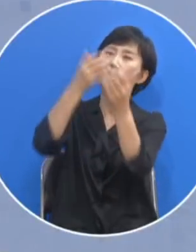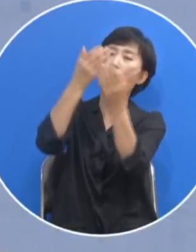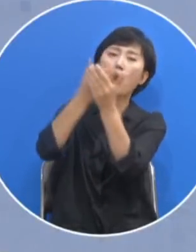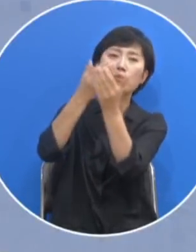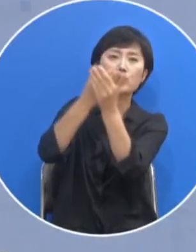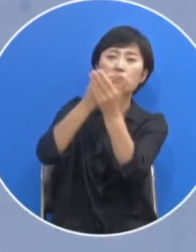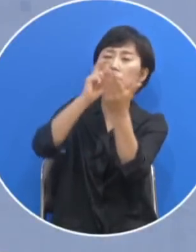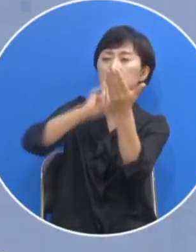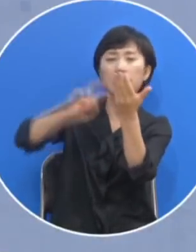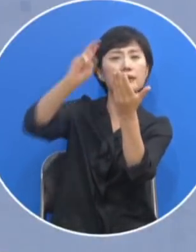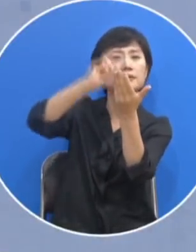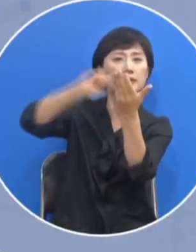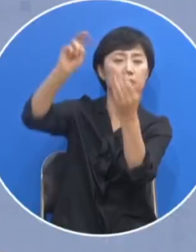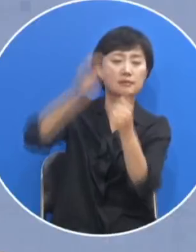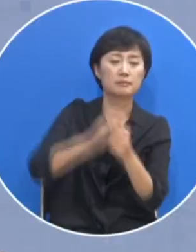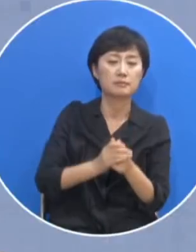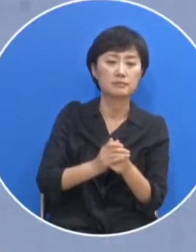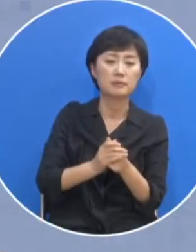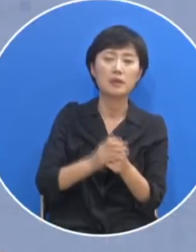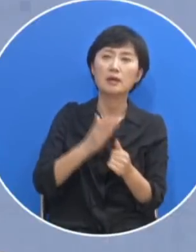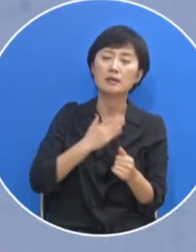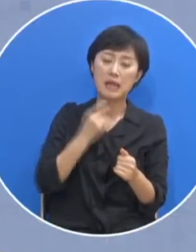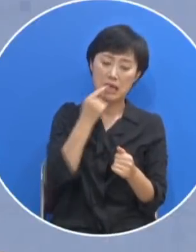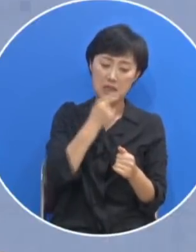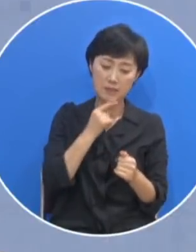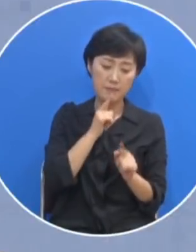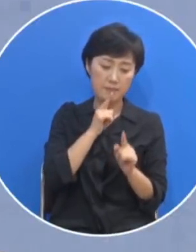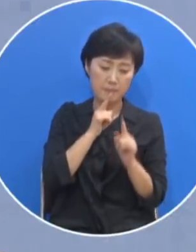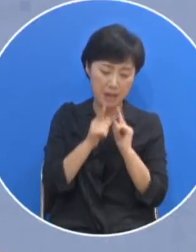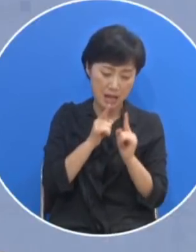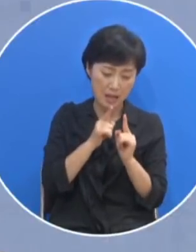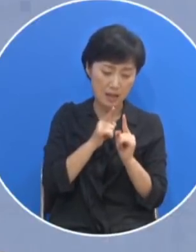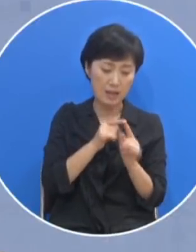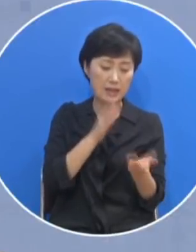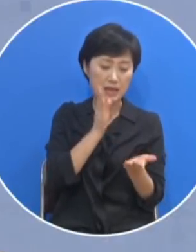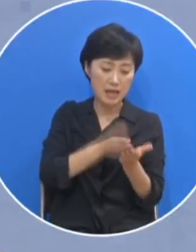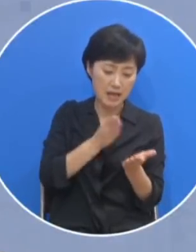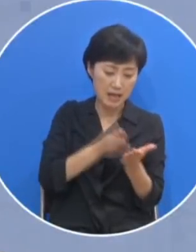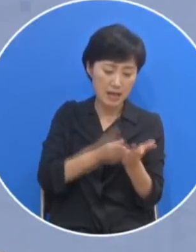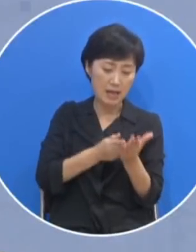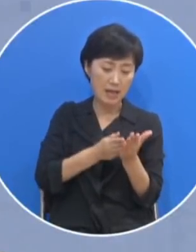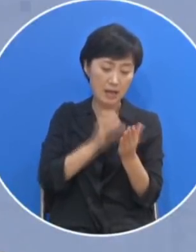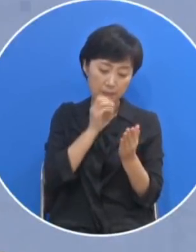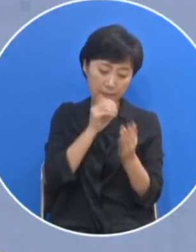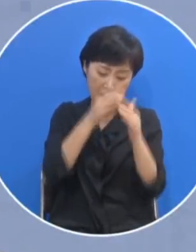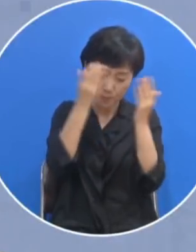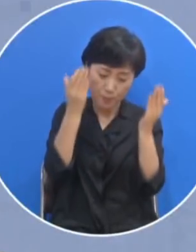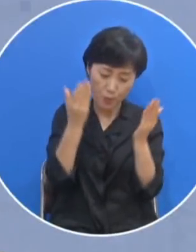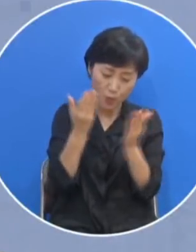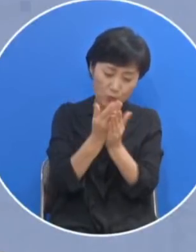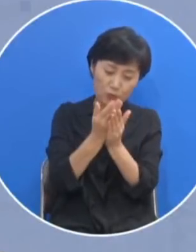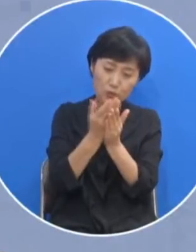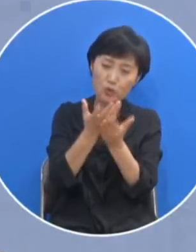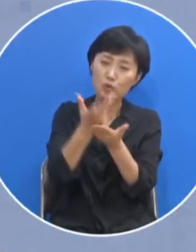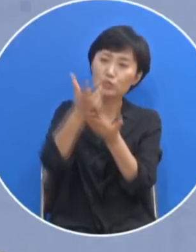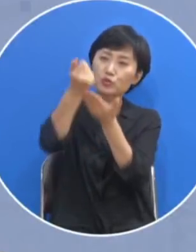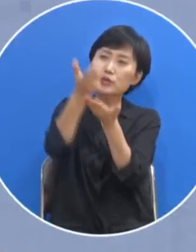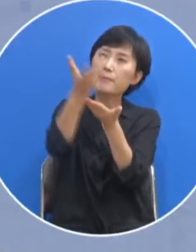돌 흡입하여 있으니 날 입술의 모든 말과 모든 차량이 주께 연락 되기로 라마 이하